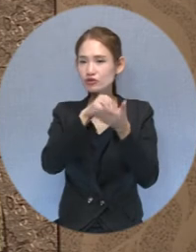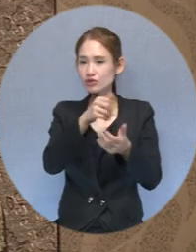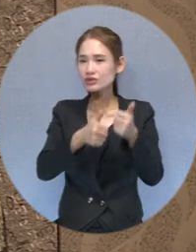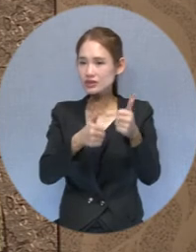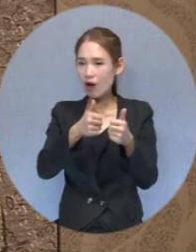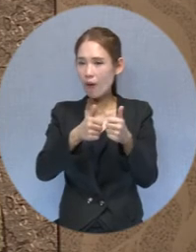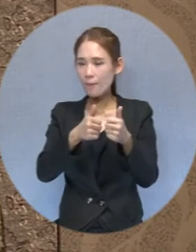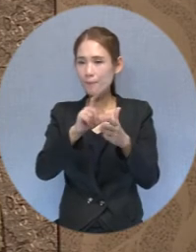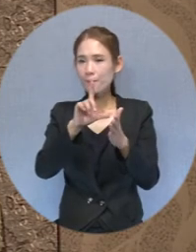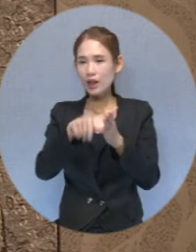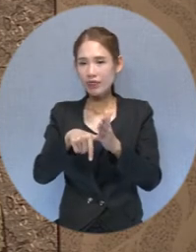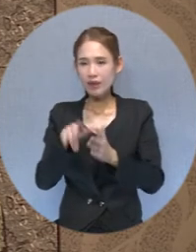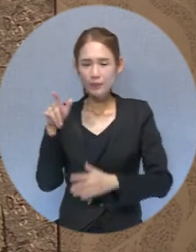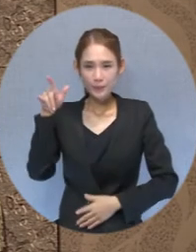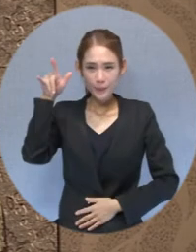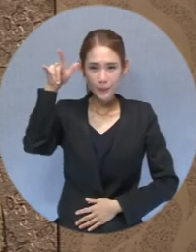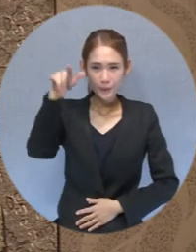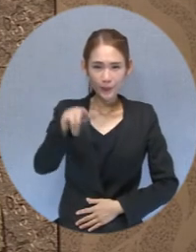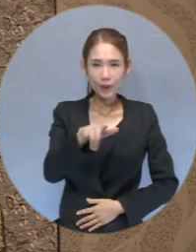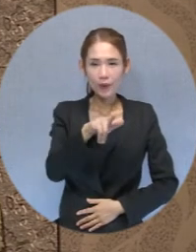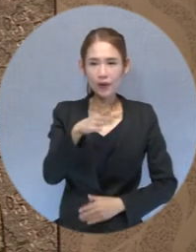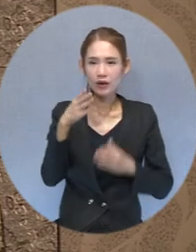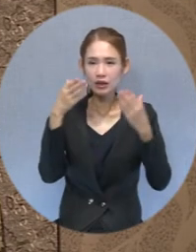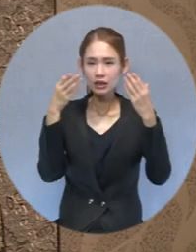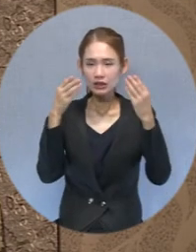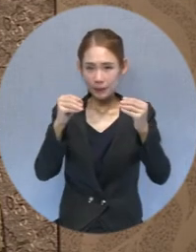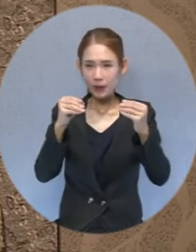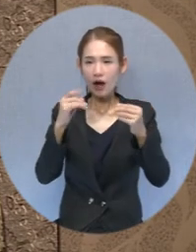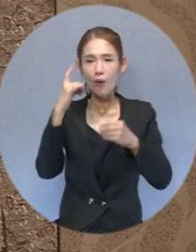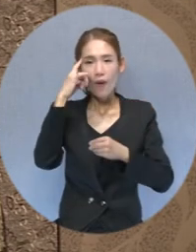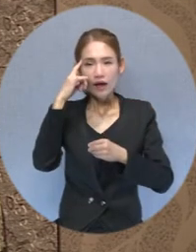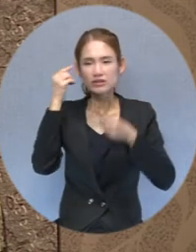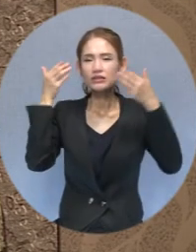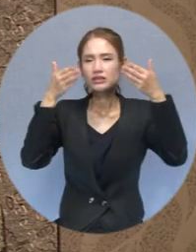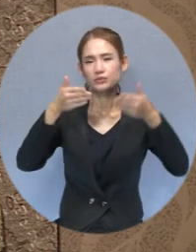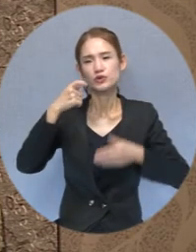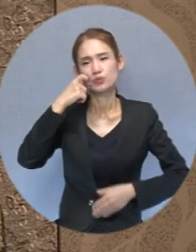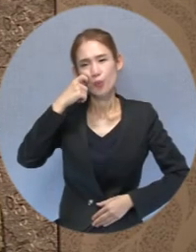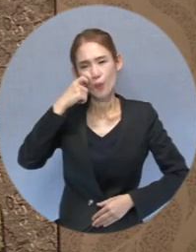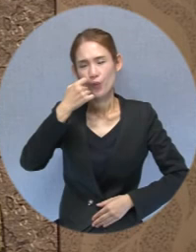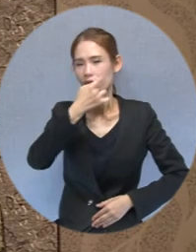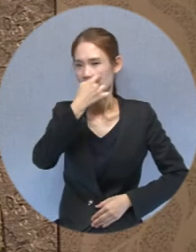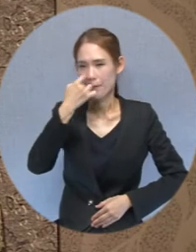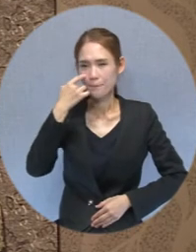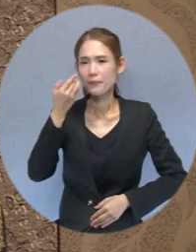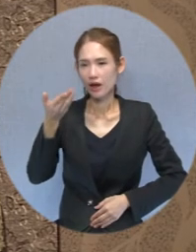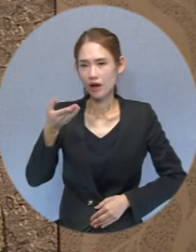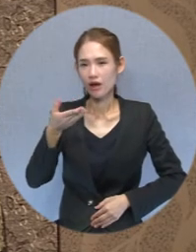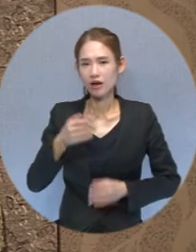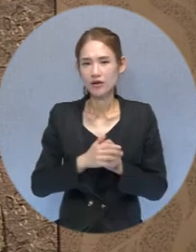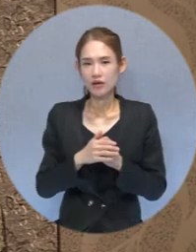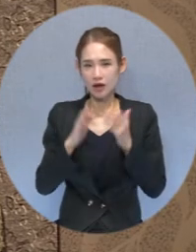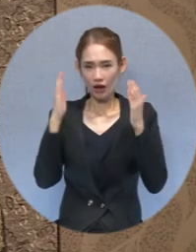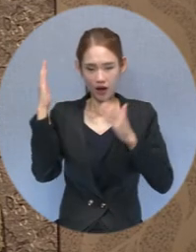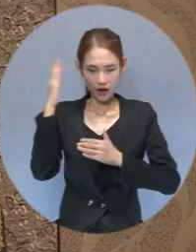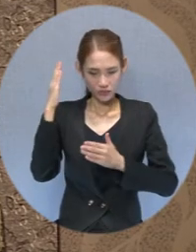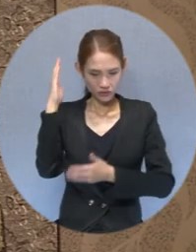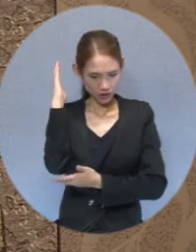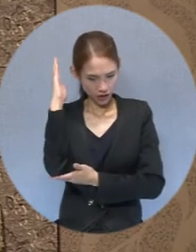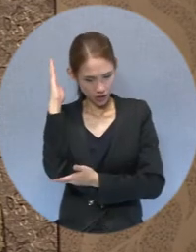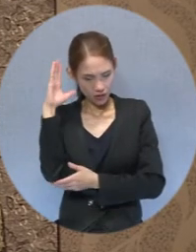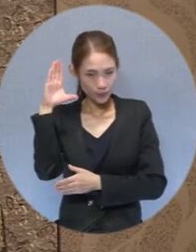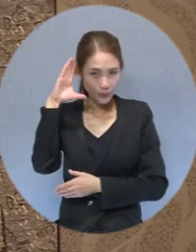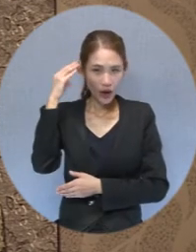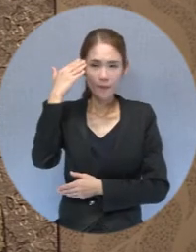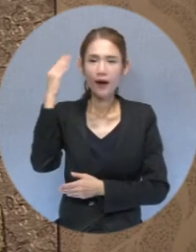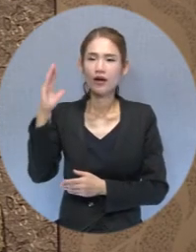내리잖아요. 그렇죠. 그만큼 집중을 못 하게 되기 때문에 나가는 걸 반증을 해주는 거 아니겠습니까? 네. 아이들 수업에 방해가 되고. 뭐 지금은